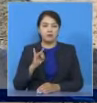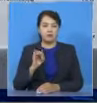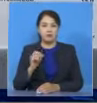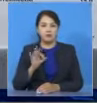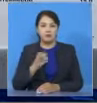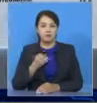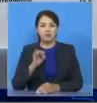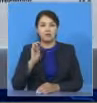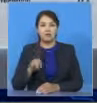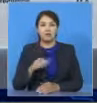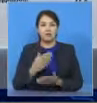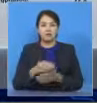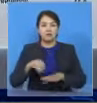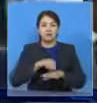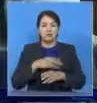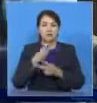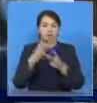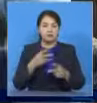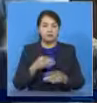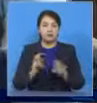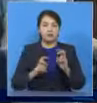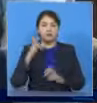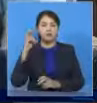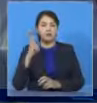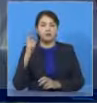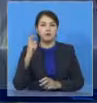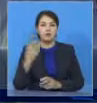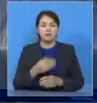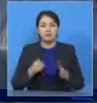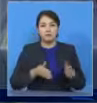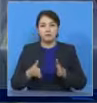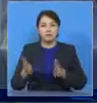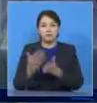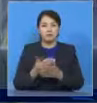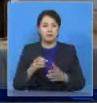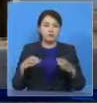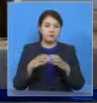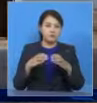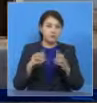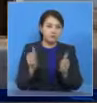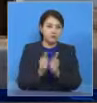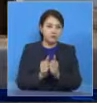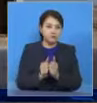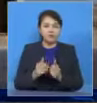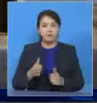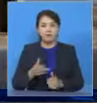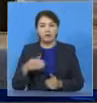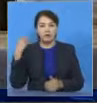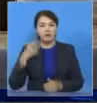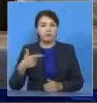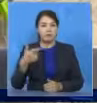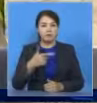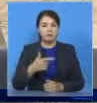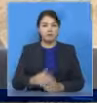Караул-Кельды-Алтай-Батыр-Миялы-Оймаут. Кроме того, Аким области осмотрел ход строительства и техническое оснащение дорожно-эксплуатационного пункта, расположенного вдоль автомагистрали